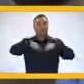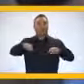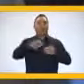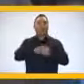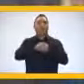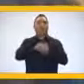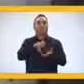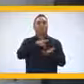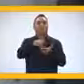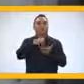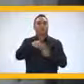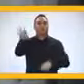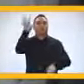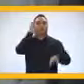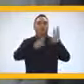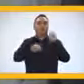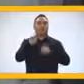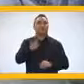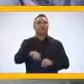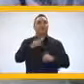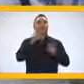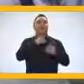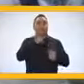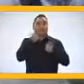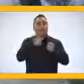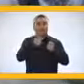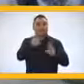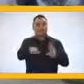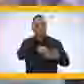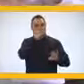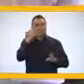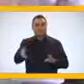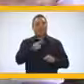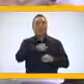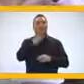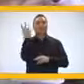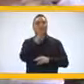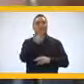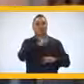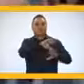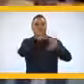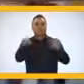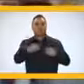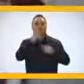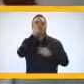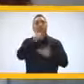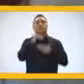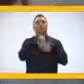Atölye sonunda çocukların yaptığı çizimlerden yeşil sergi oluşturuldu.